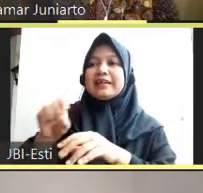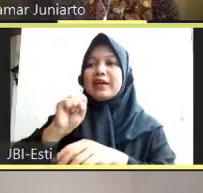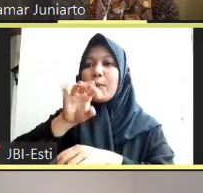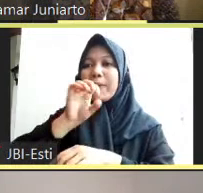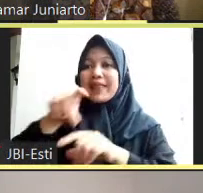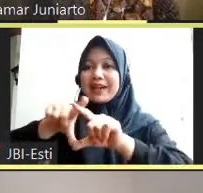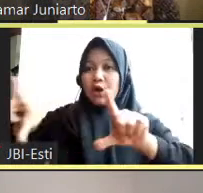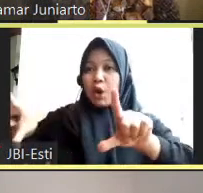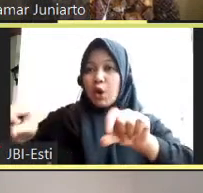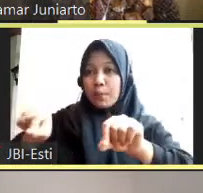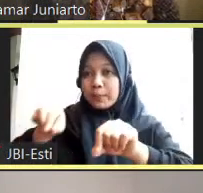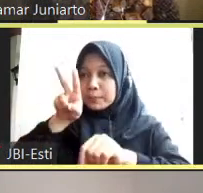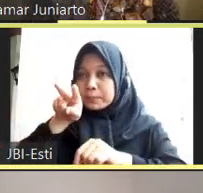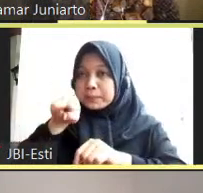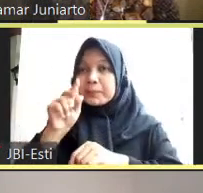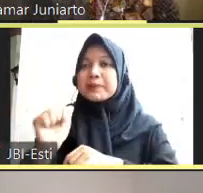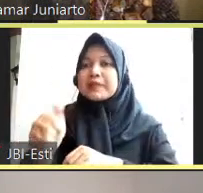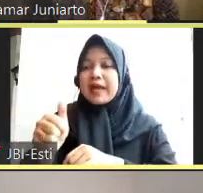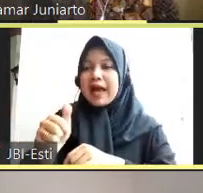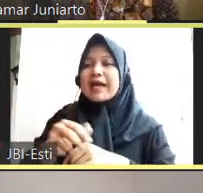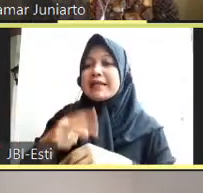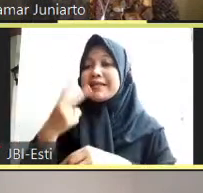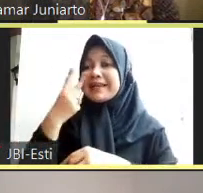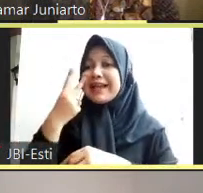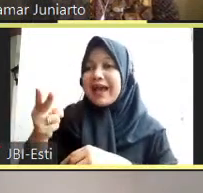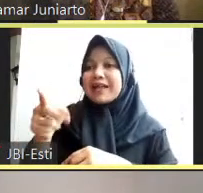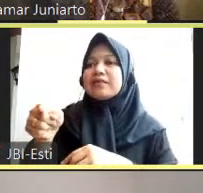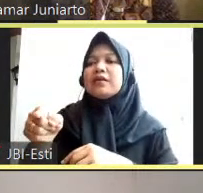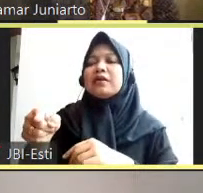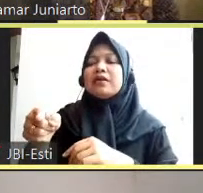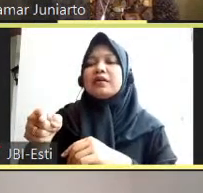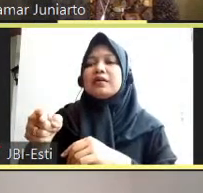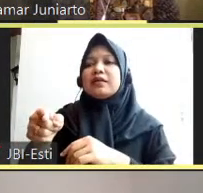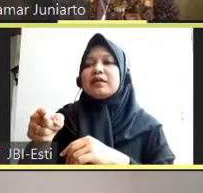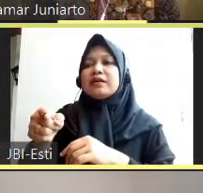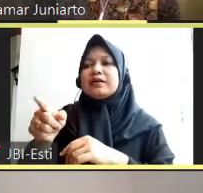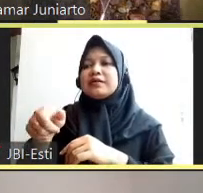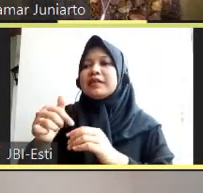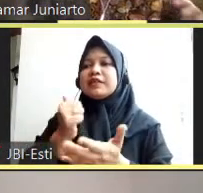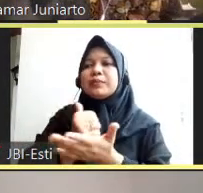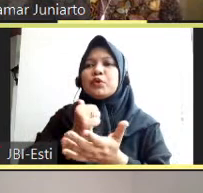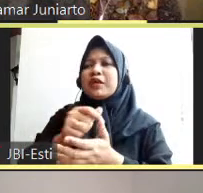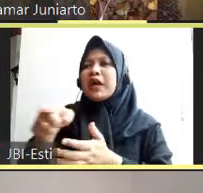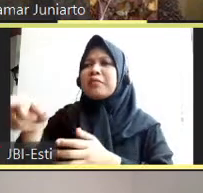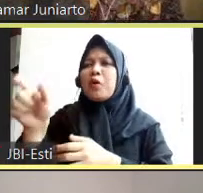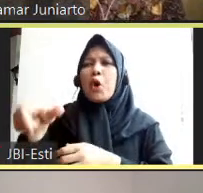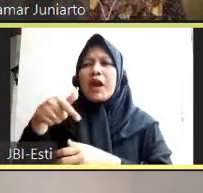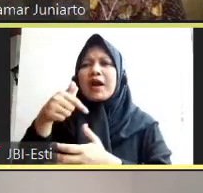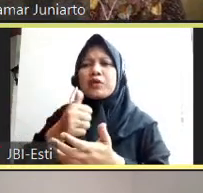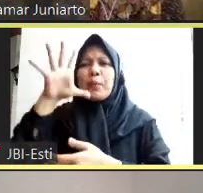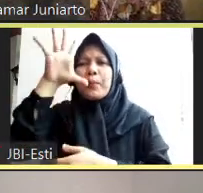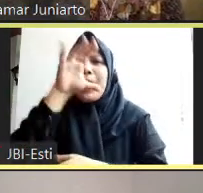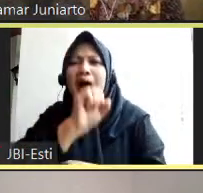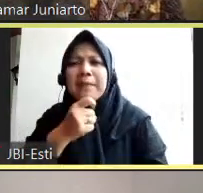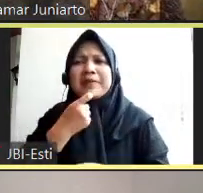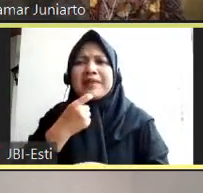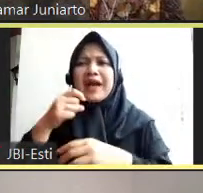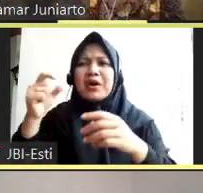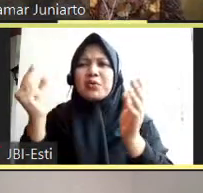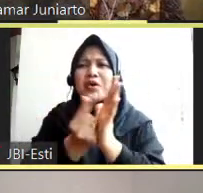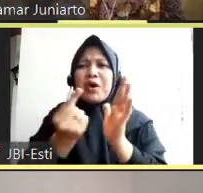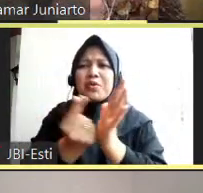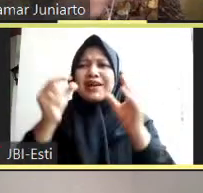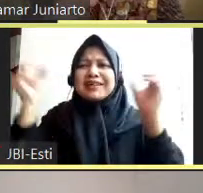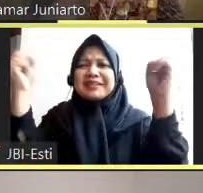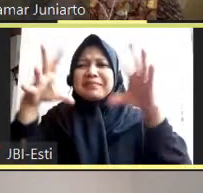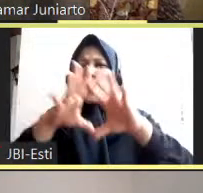melihat bahwa mereka ini tidak representasi dari orang-orang yang sebetulnya paham konteks dari Undang-Undang Cipta Kerja, tapi